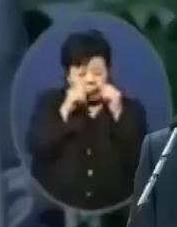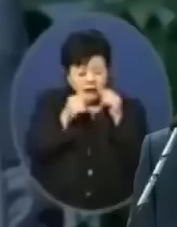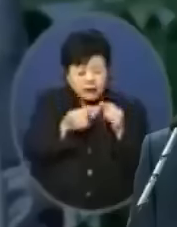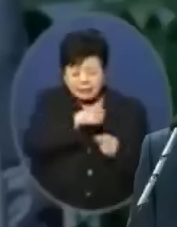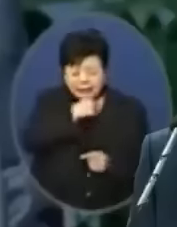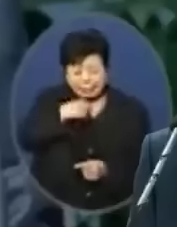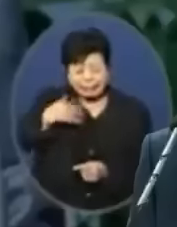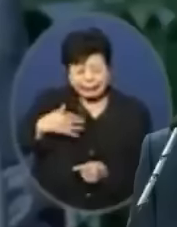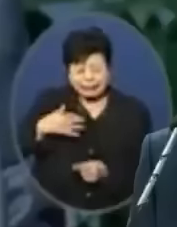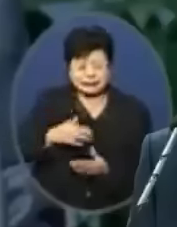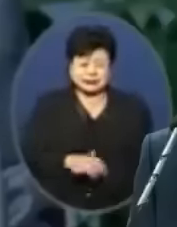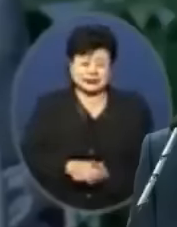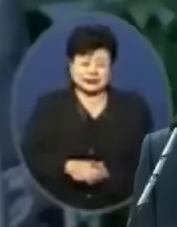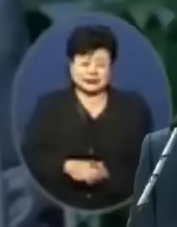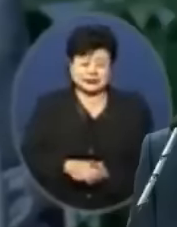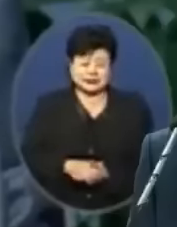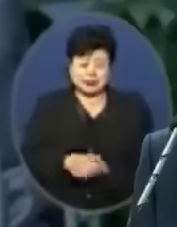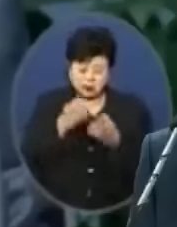맛도 떨어지고